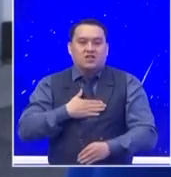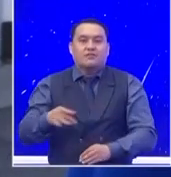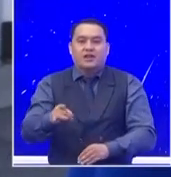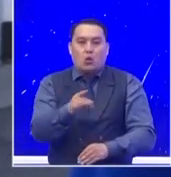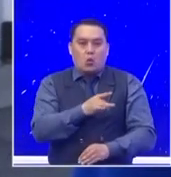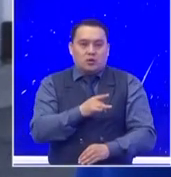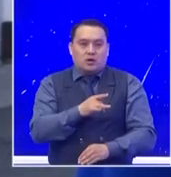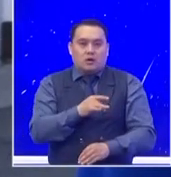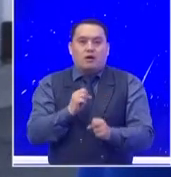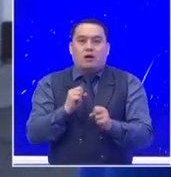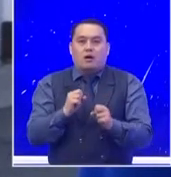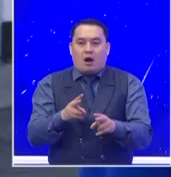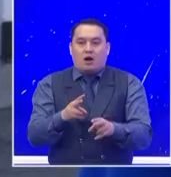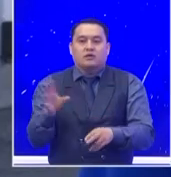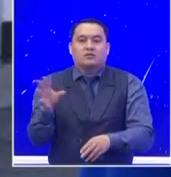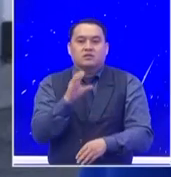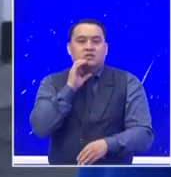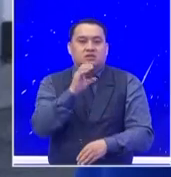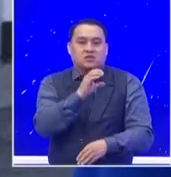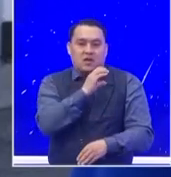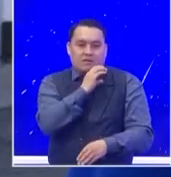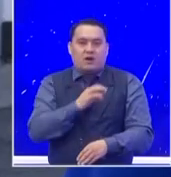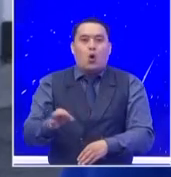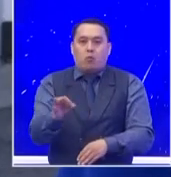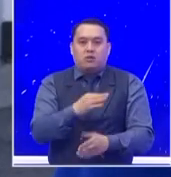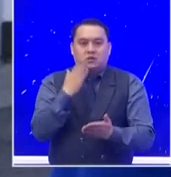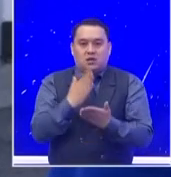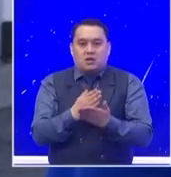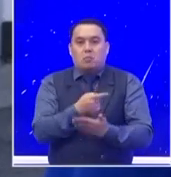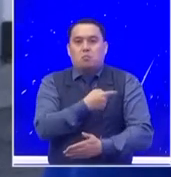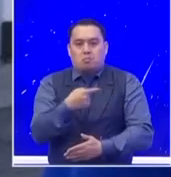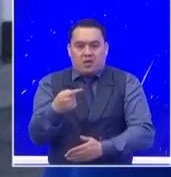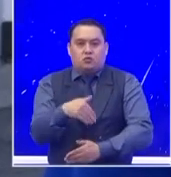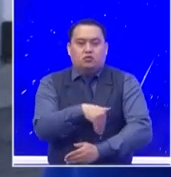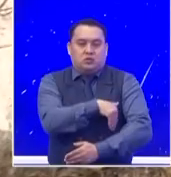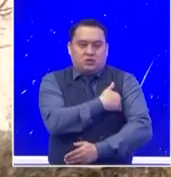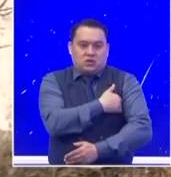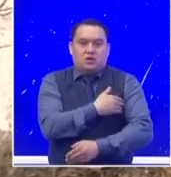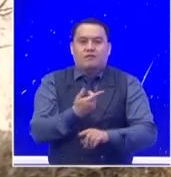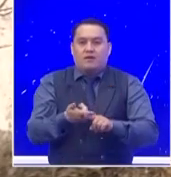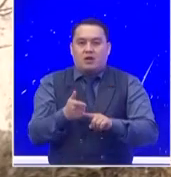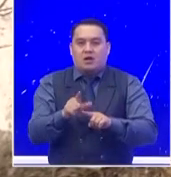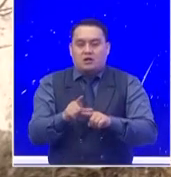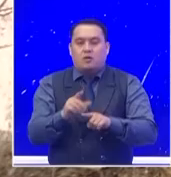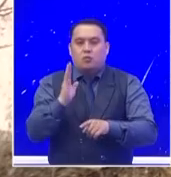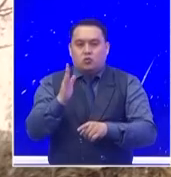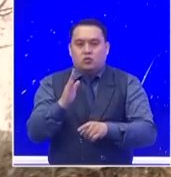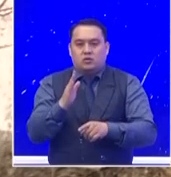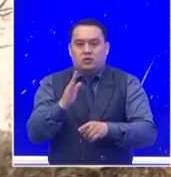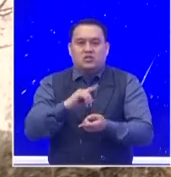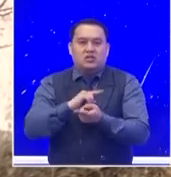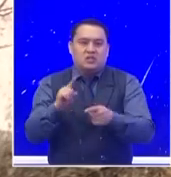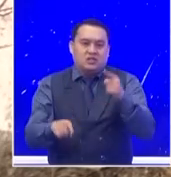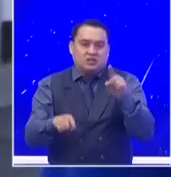региона. Но так как в северных областях еще сохраняются отрицательные температуры, температурный фон будет очень